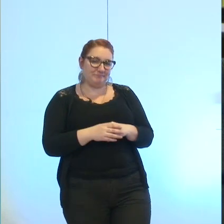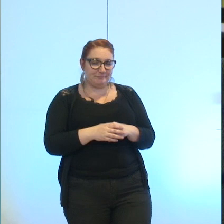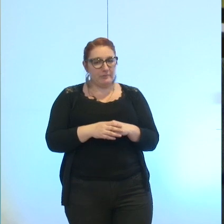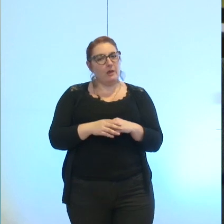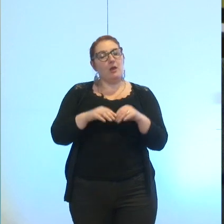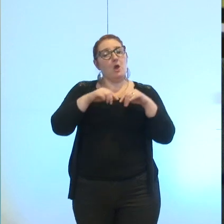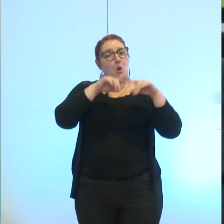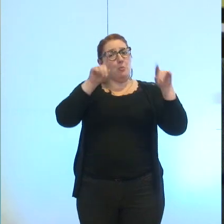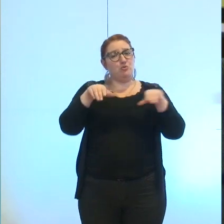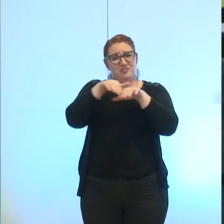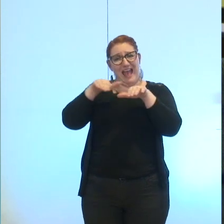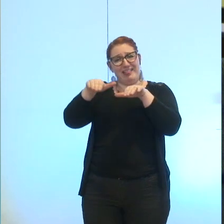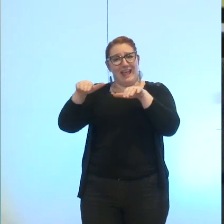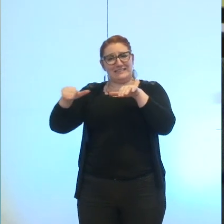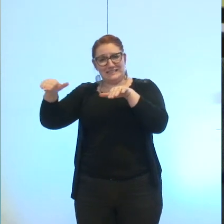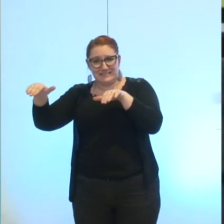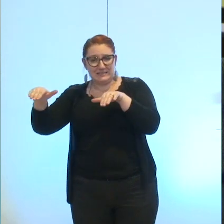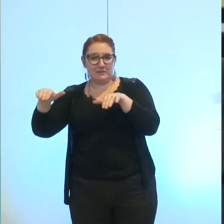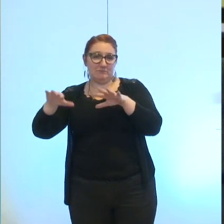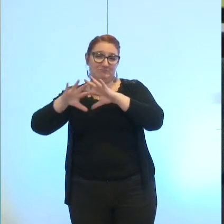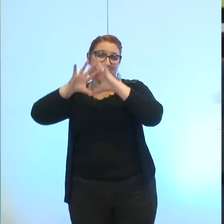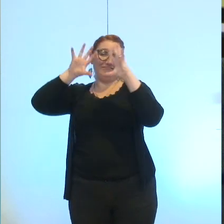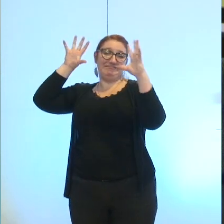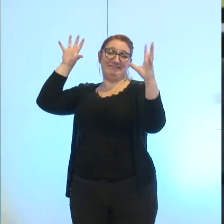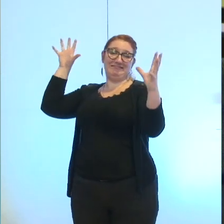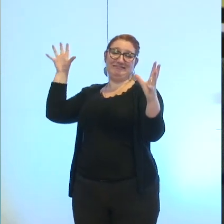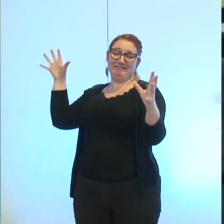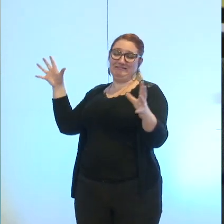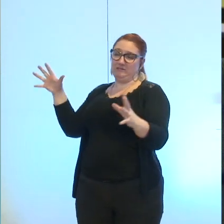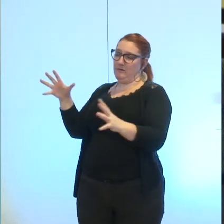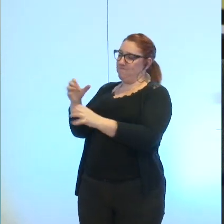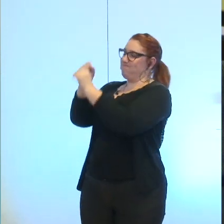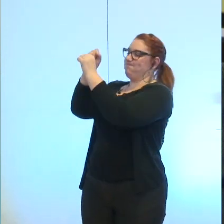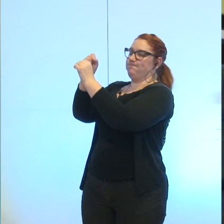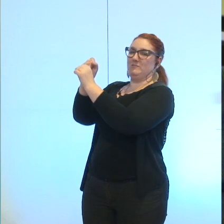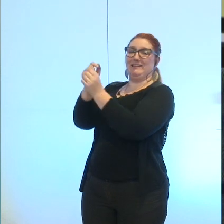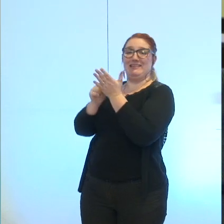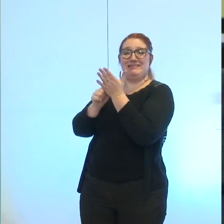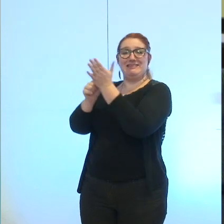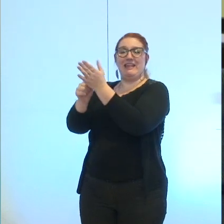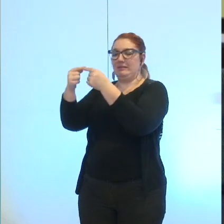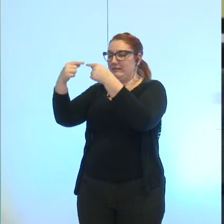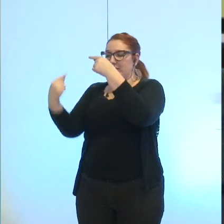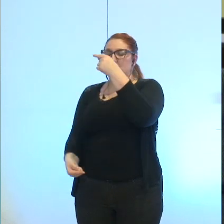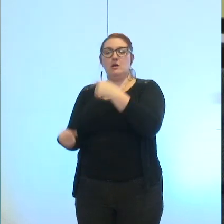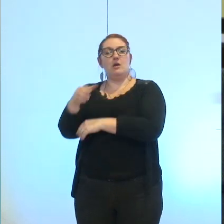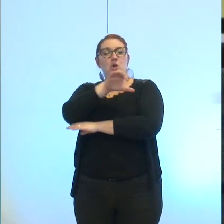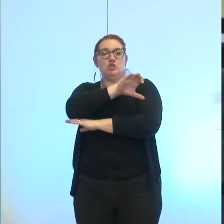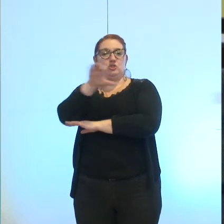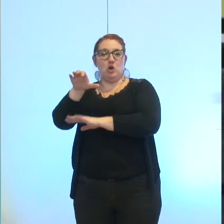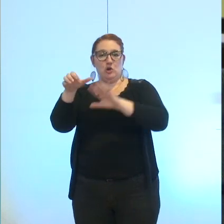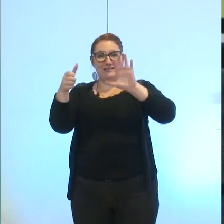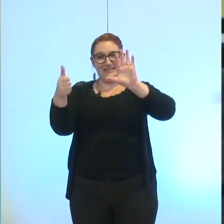représent au total une dette de plus de 106 millions